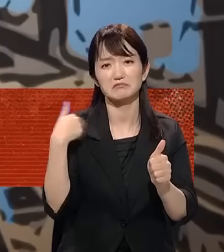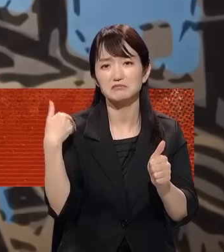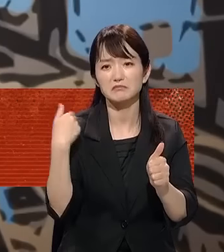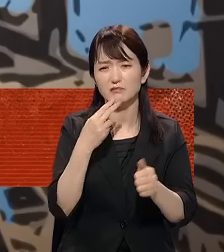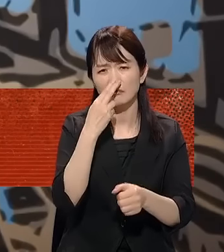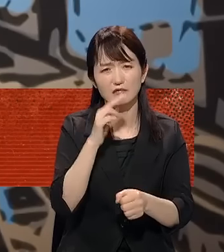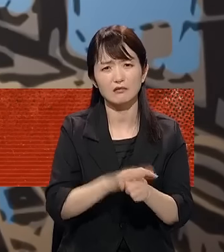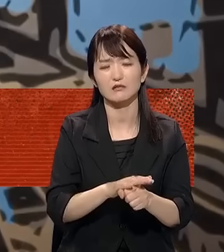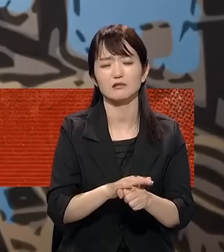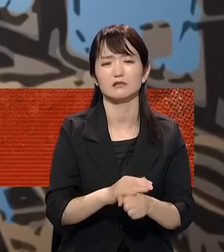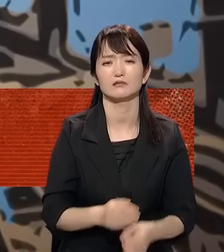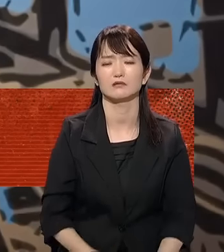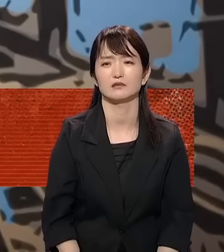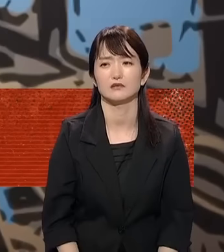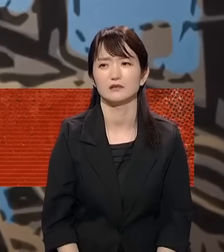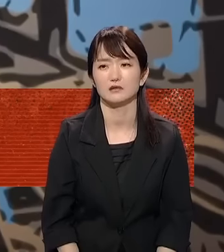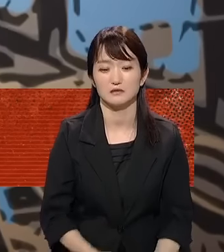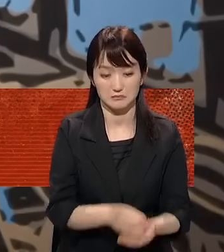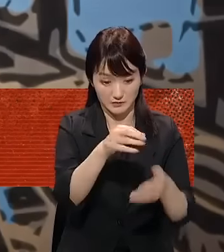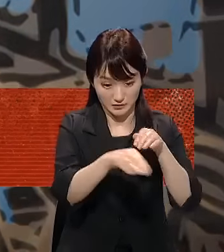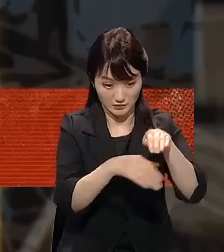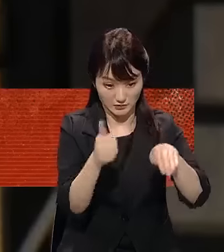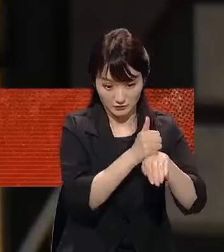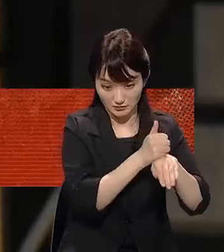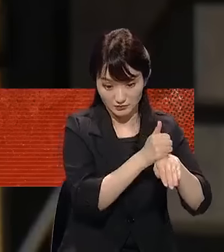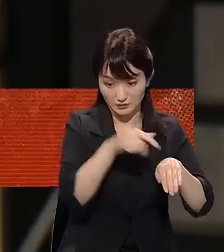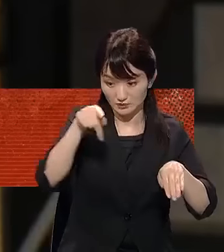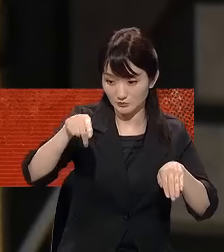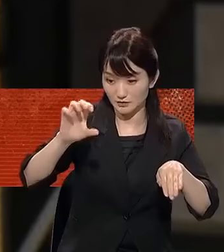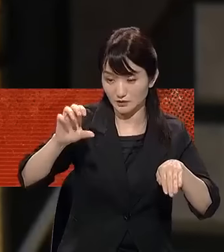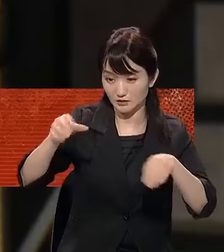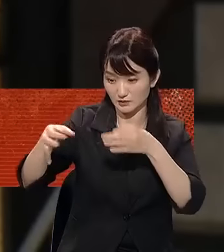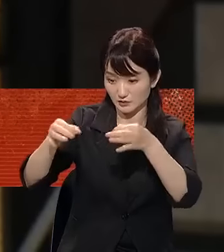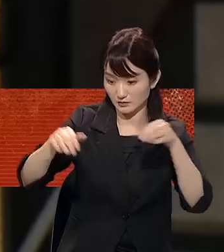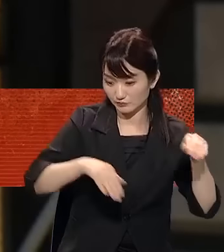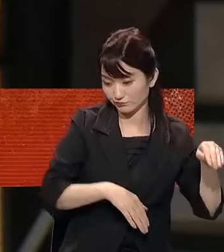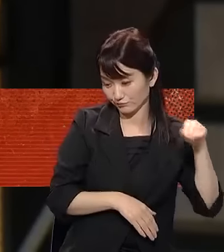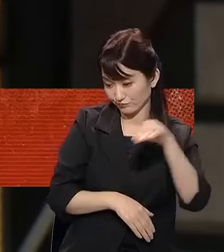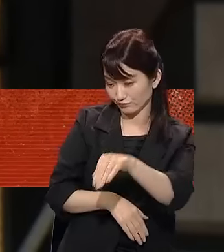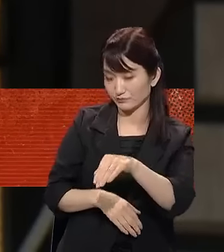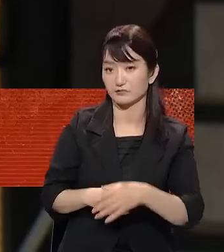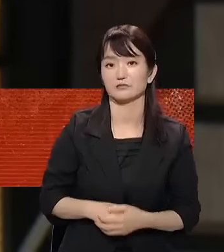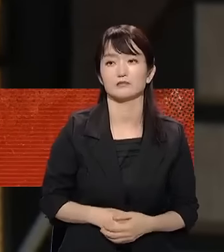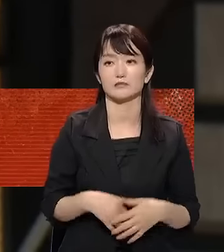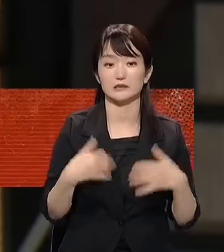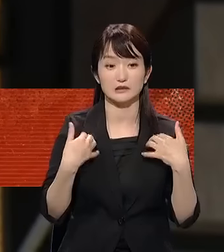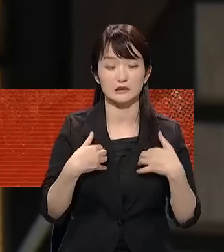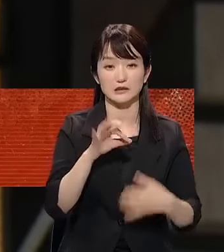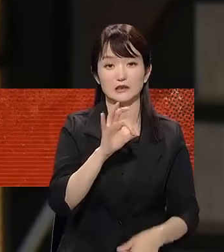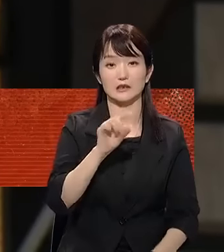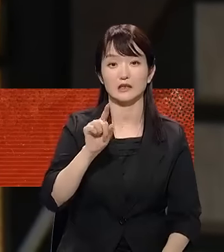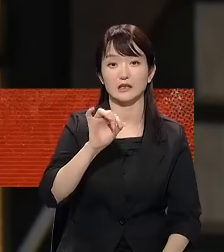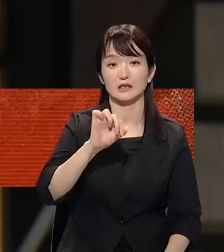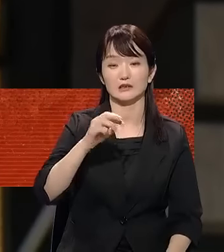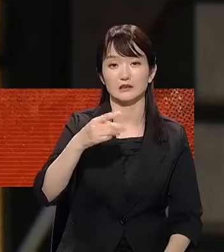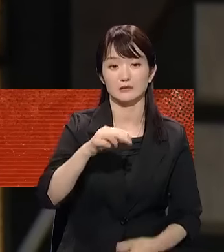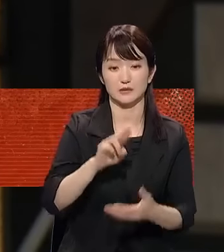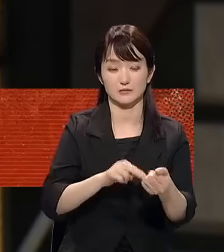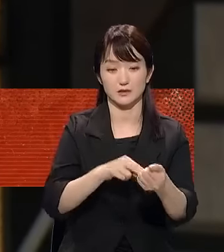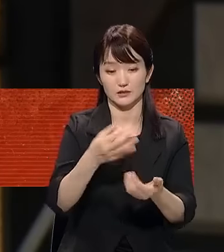어이가 없는 상황 아니겠습니까 외제차 타고 시방 가는 거죠 그래서 게임 아이템을 판 수익금으로